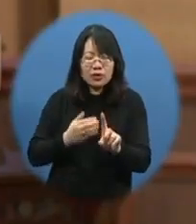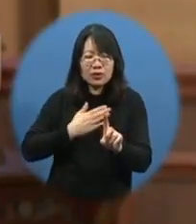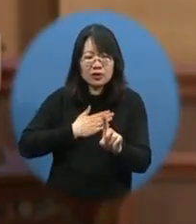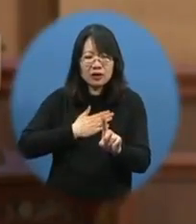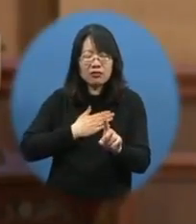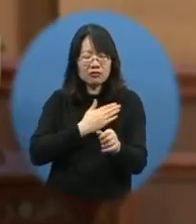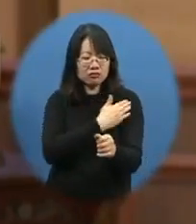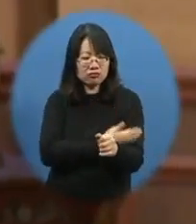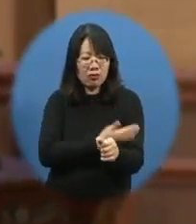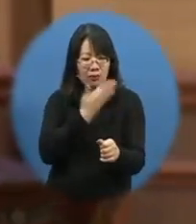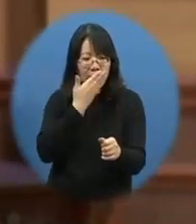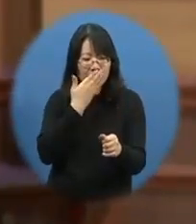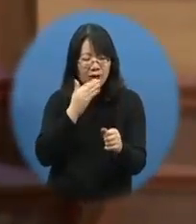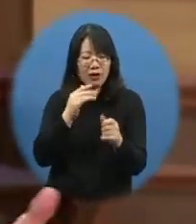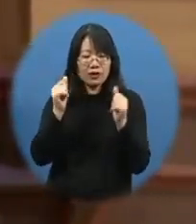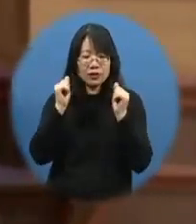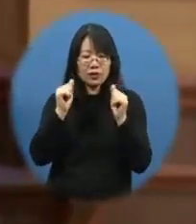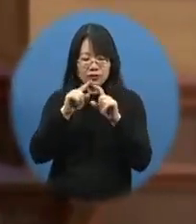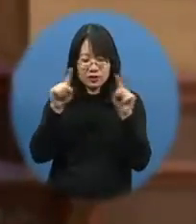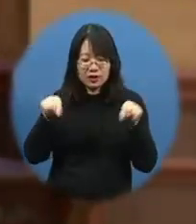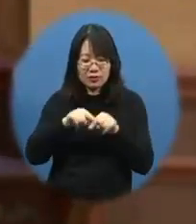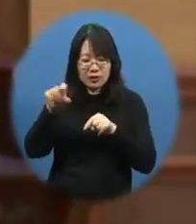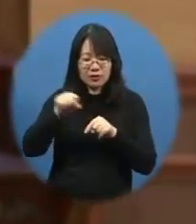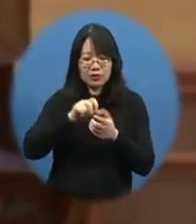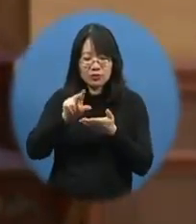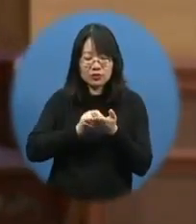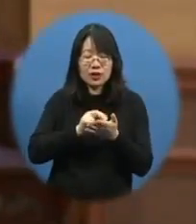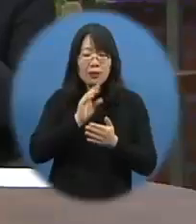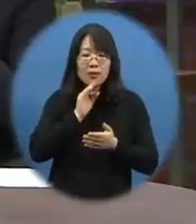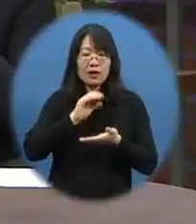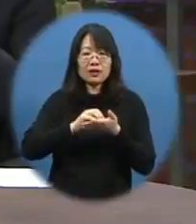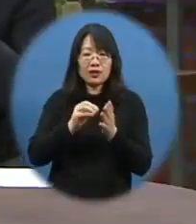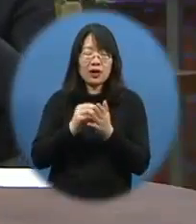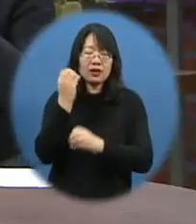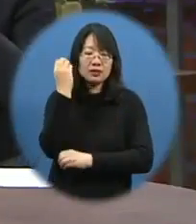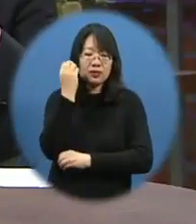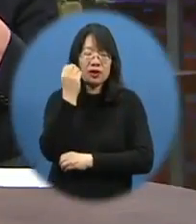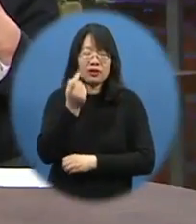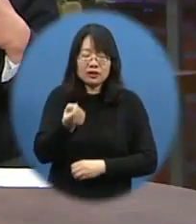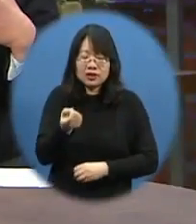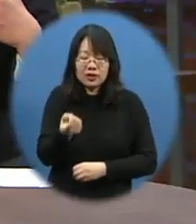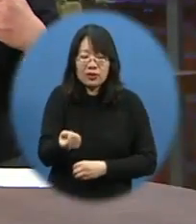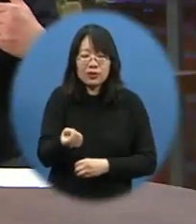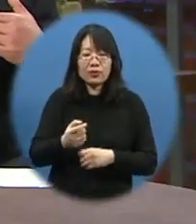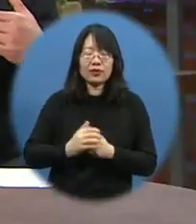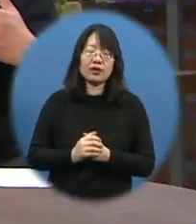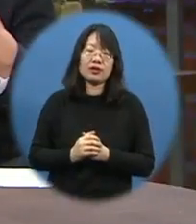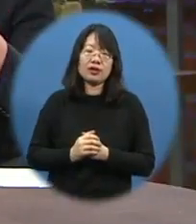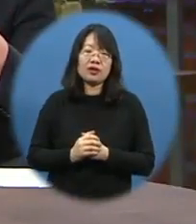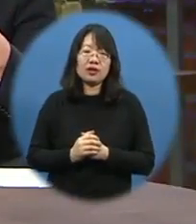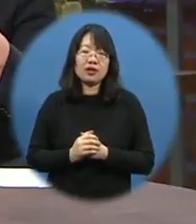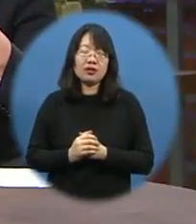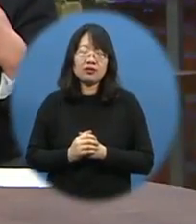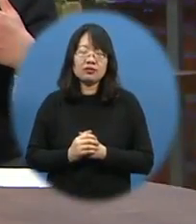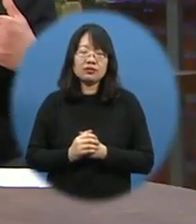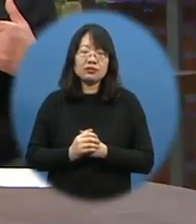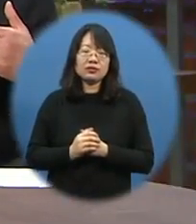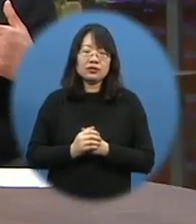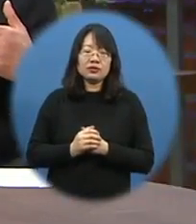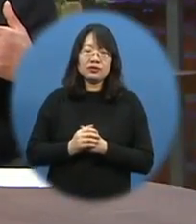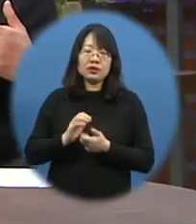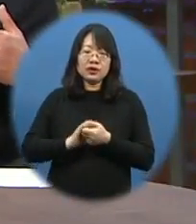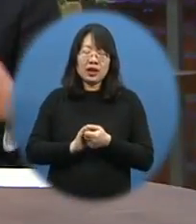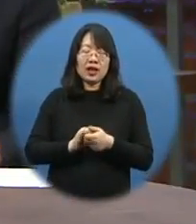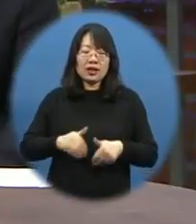그냥 그 정도 실력 있어요라고 해서 졸업장 이것도 문제 아닌가요? 이게 적절한 기본 어느 정도 최소한에 대해 어떤 시수는 이제 제한을